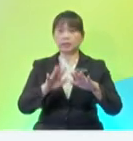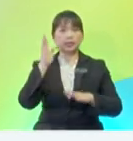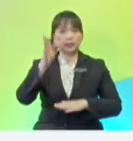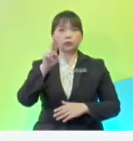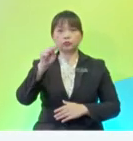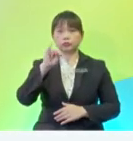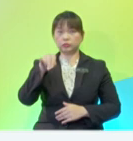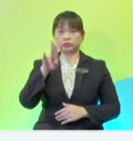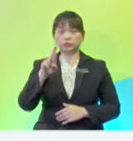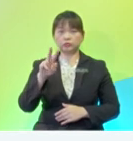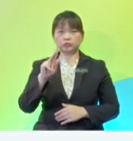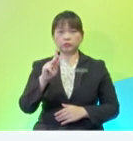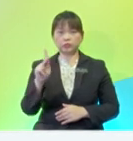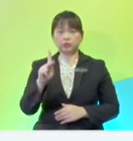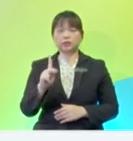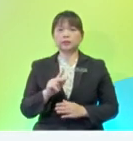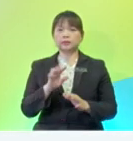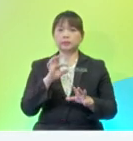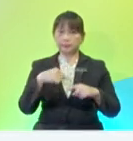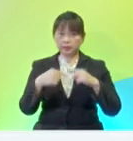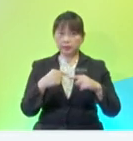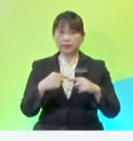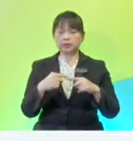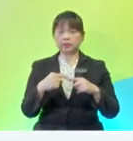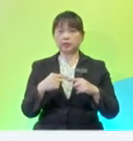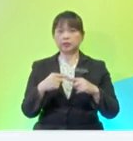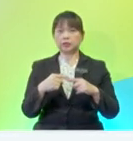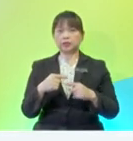milik kita unjurkan kita tanda di situ